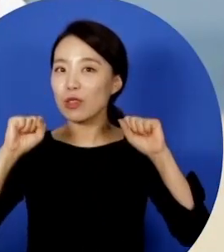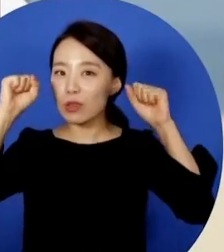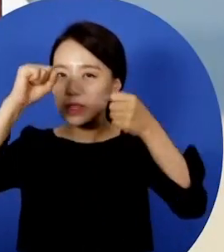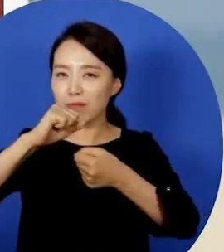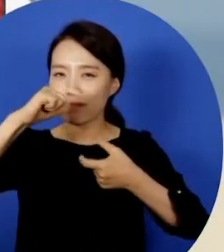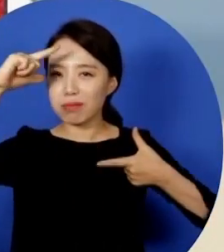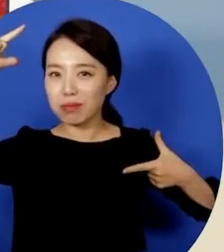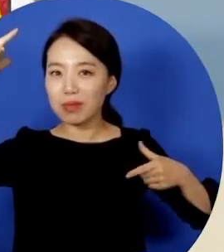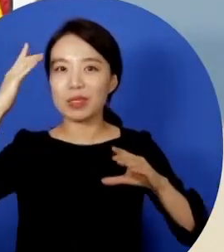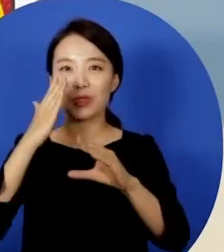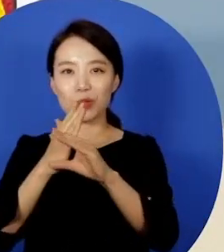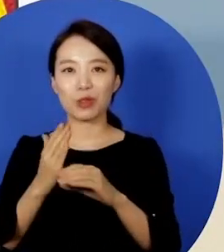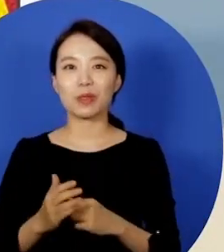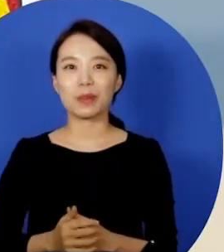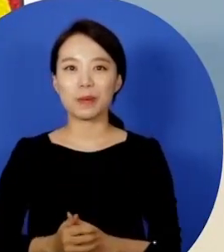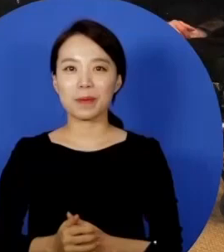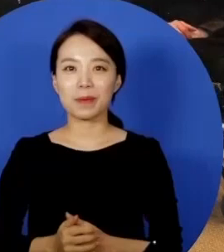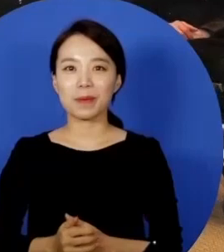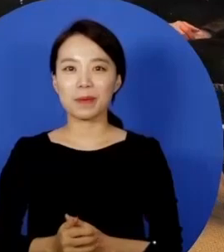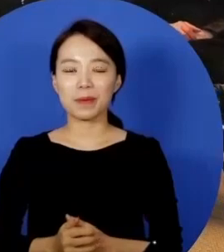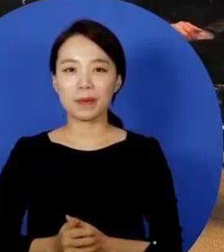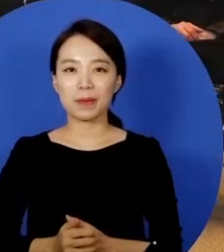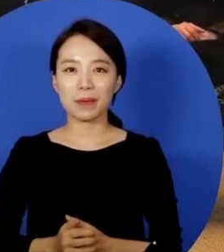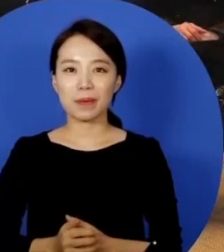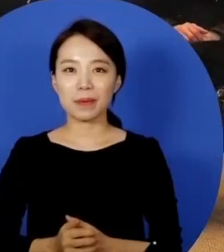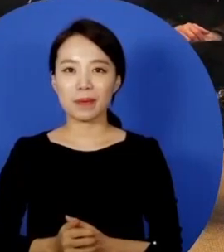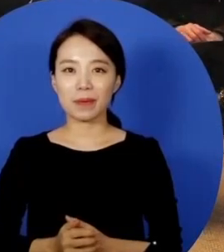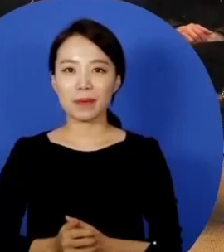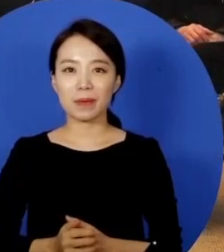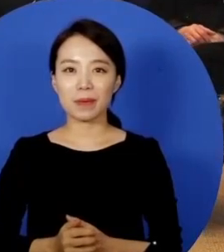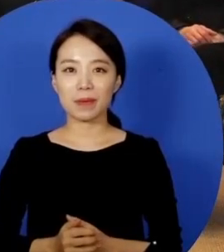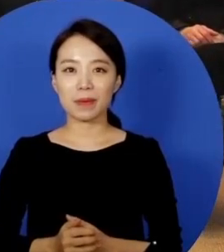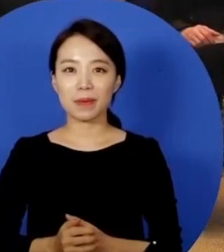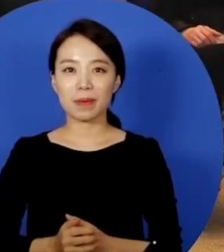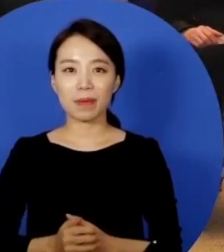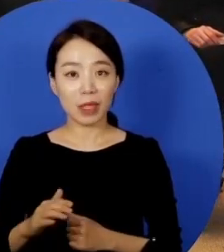체육의 위상을 더욱 공고히 해나가고 있습니다.